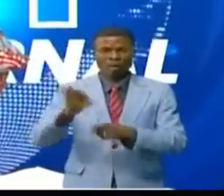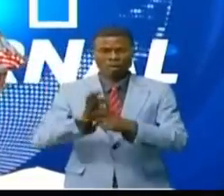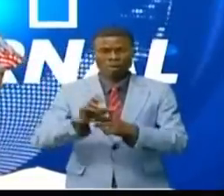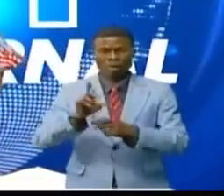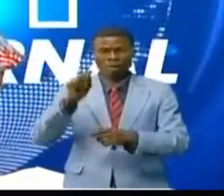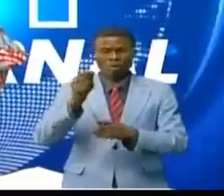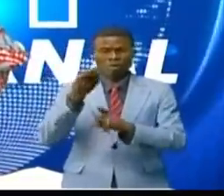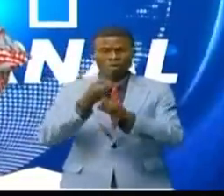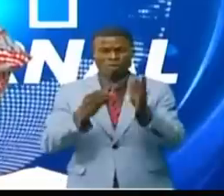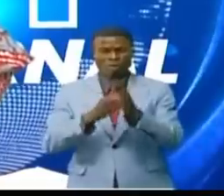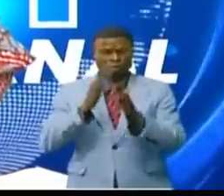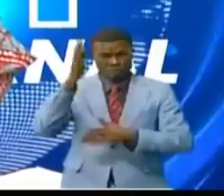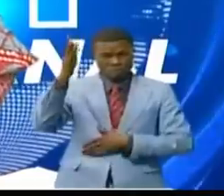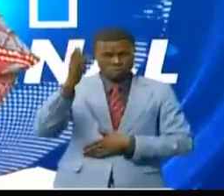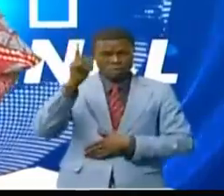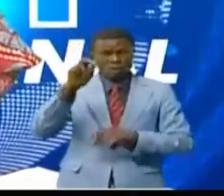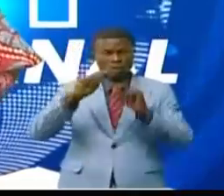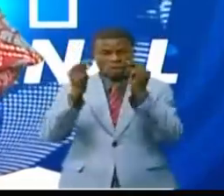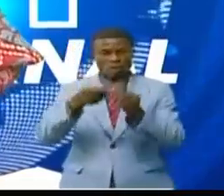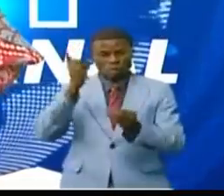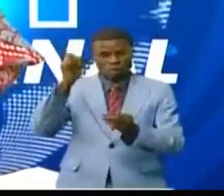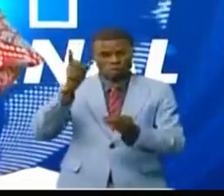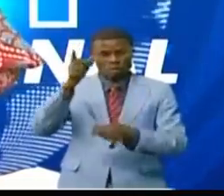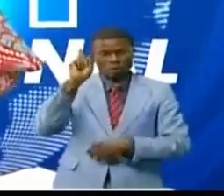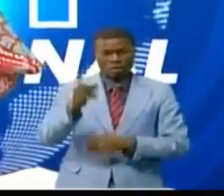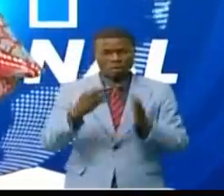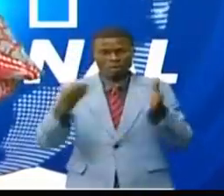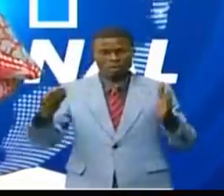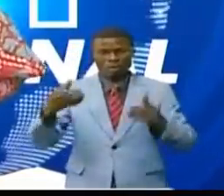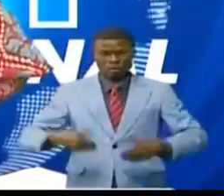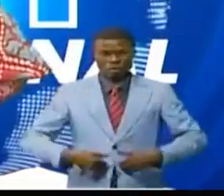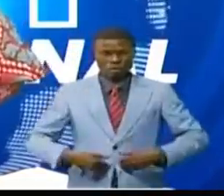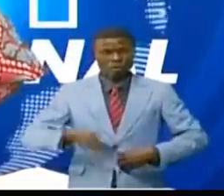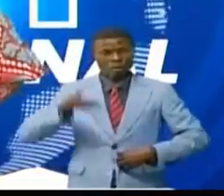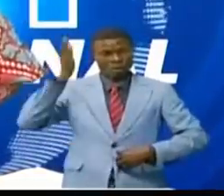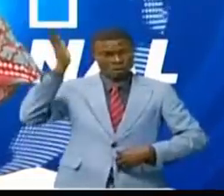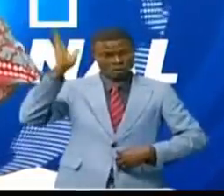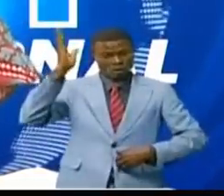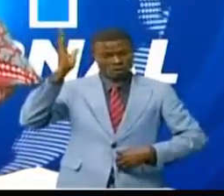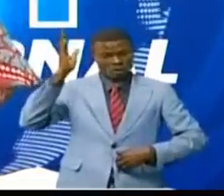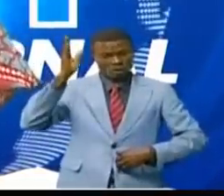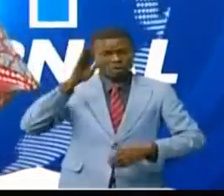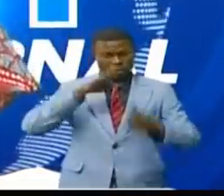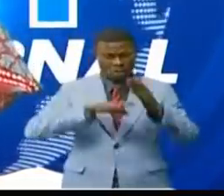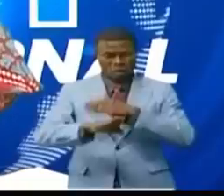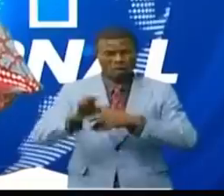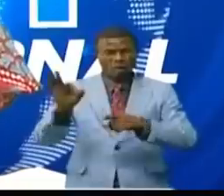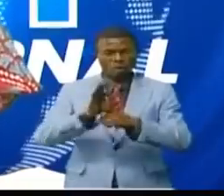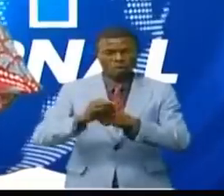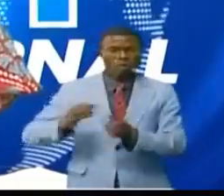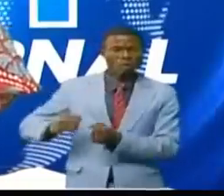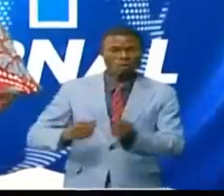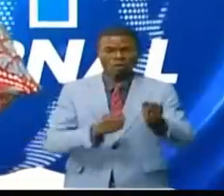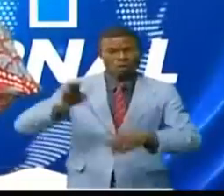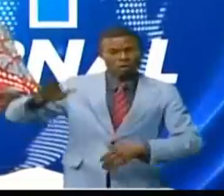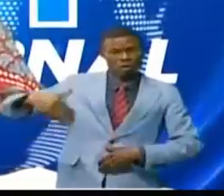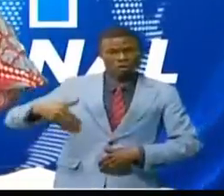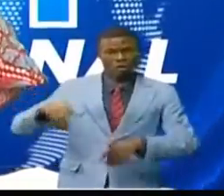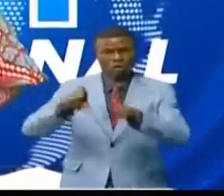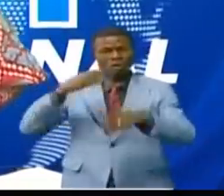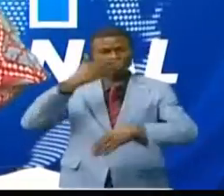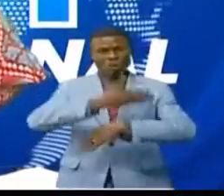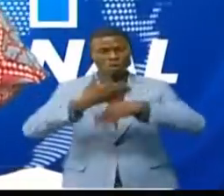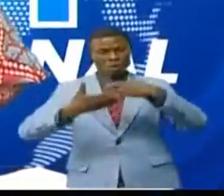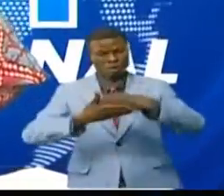septembre prochain. Le premier lot sera composé de 180 jeunes désœuvrés et qui vont embrasser la menuiserie, la coupe et couture, la maçonnerie